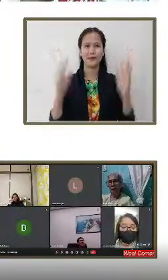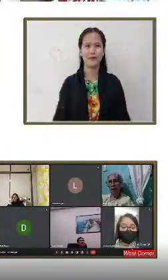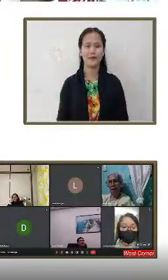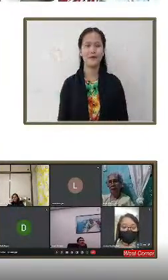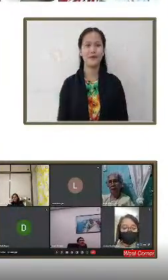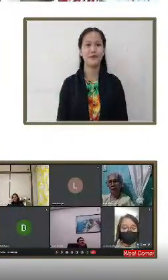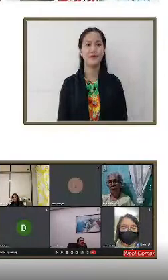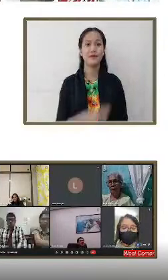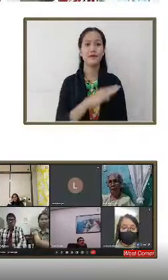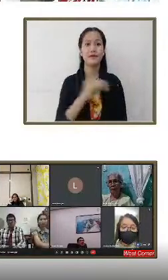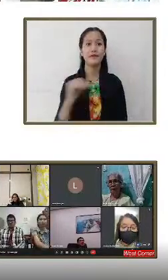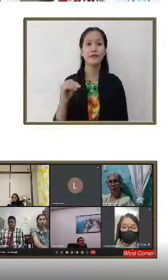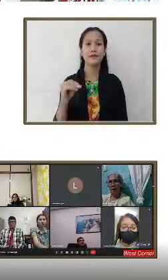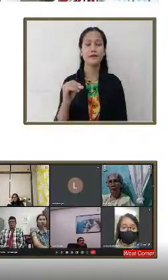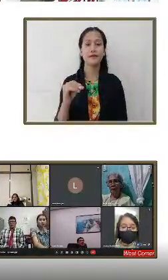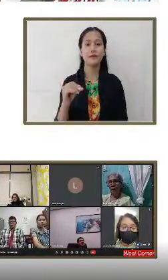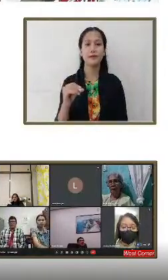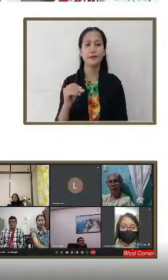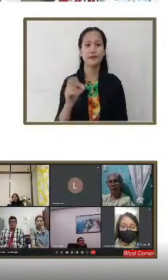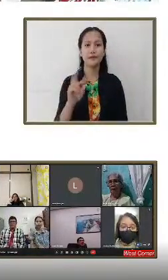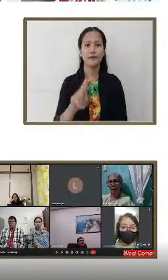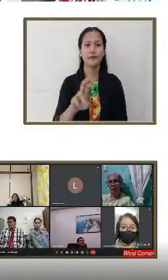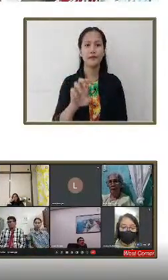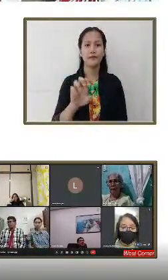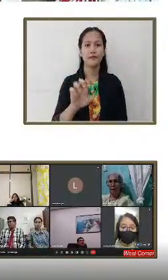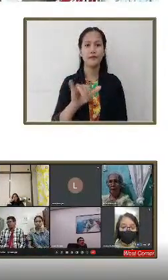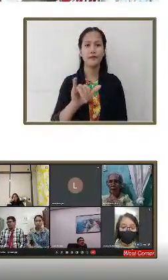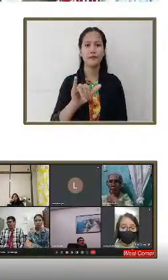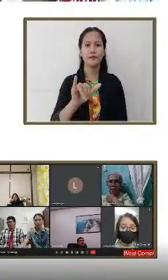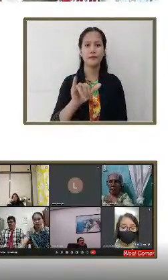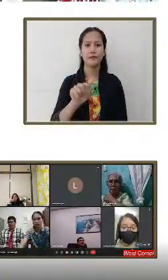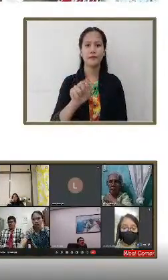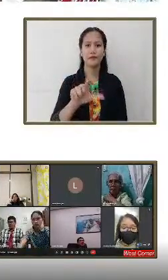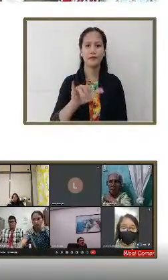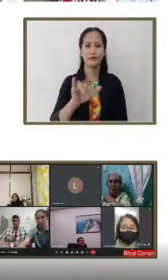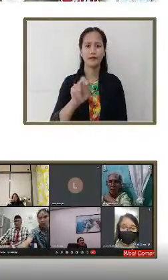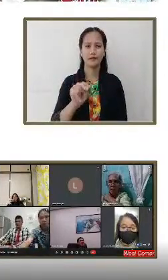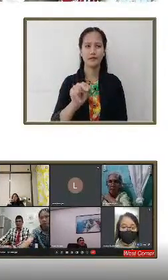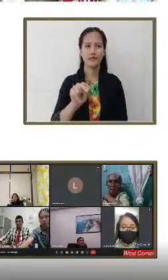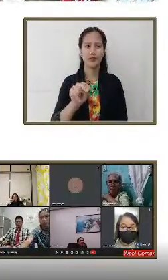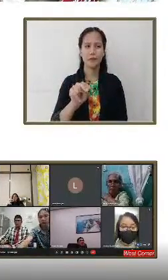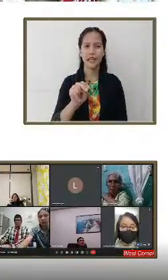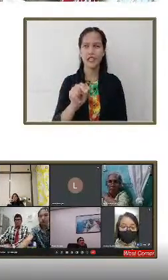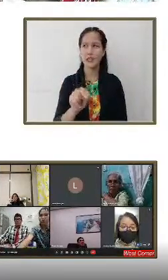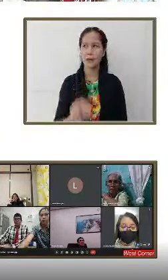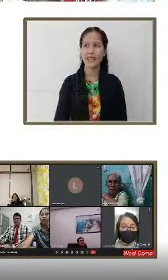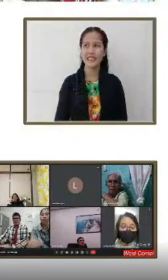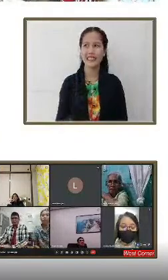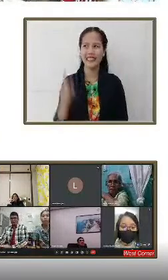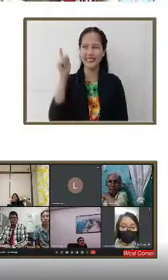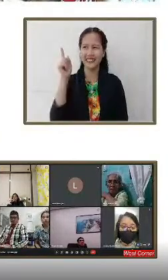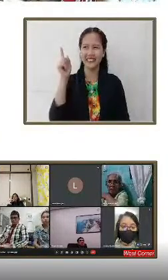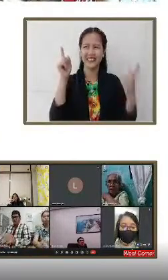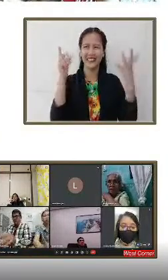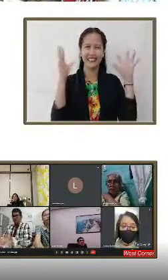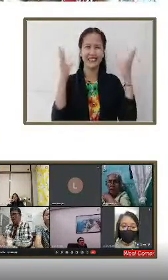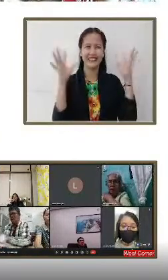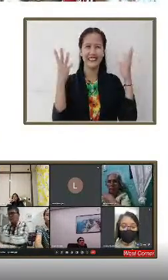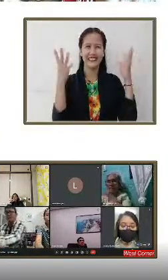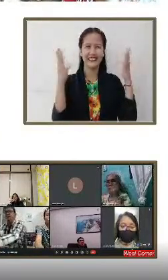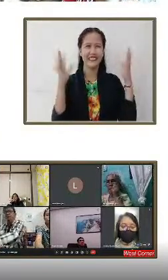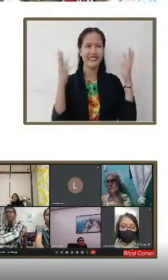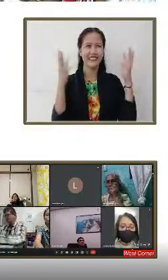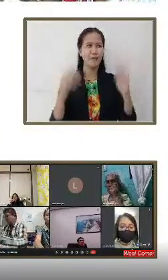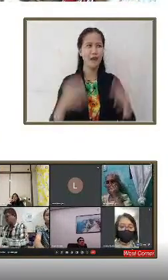Sir Chris, si Rialin Kuwabo. Rialin? Or, yeah, nandito. Ayun, yan. Yan sila. Pakipalat. Patay mo. Huwag may